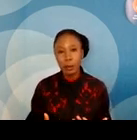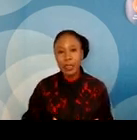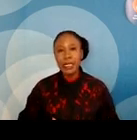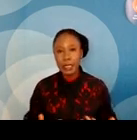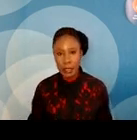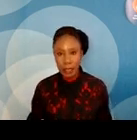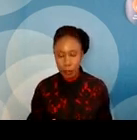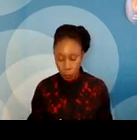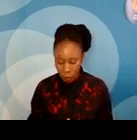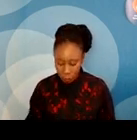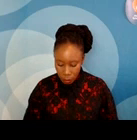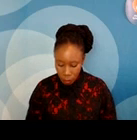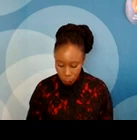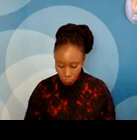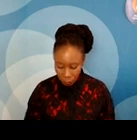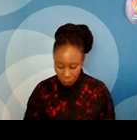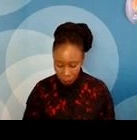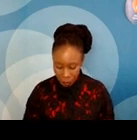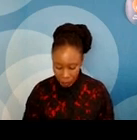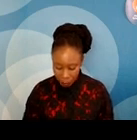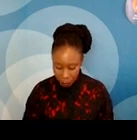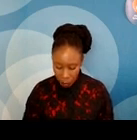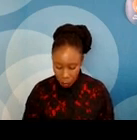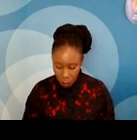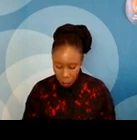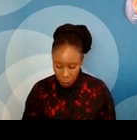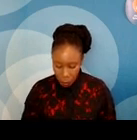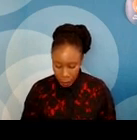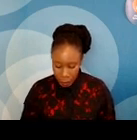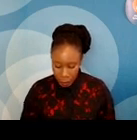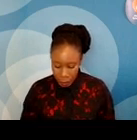som berikar vårat arbetsliv.